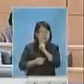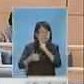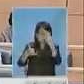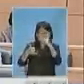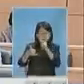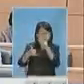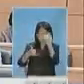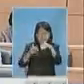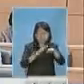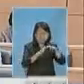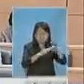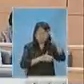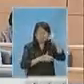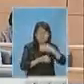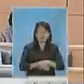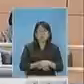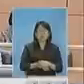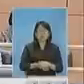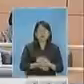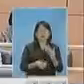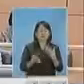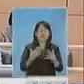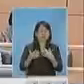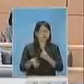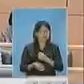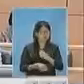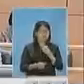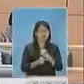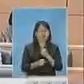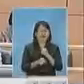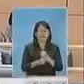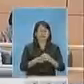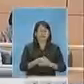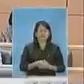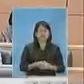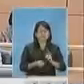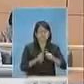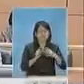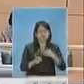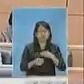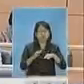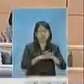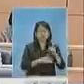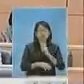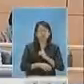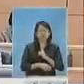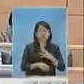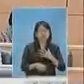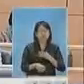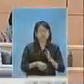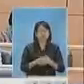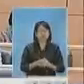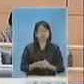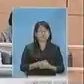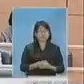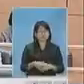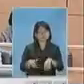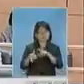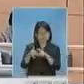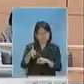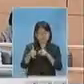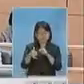ใครพอใจสักคนเดียวแต่เขาก็เดินหน้าท่านประธานครับเนลสัน